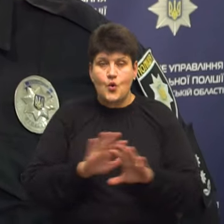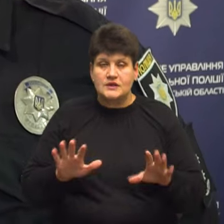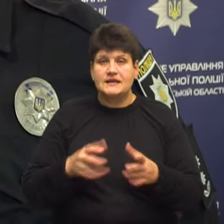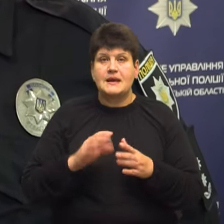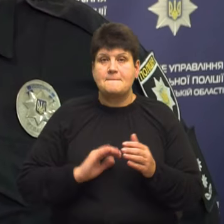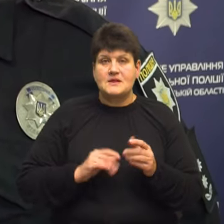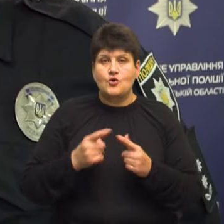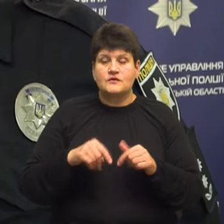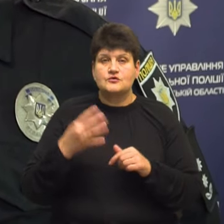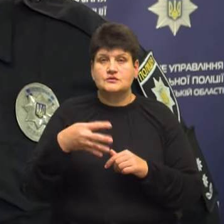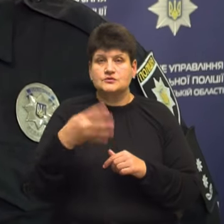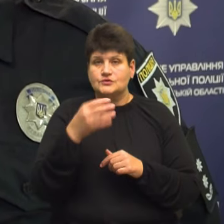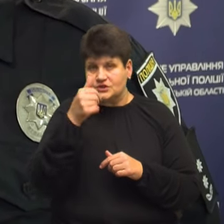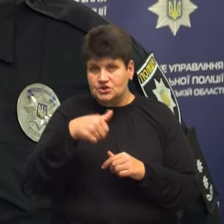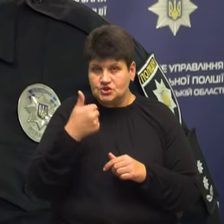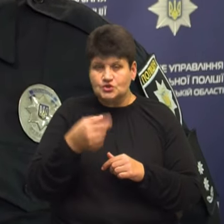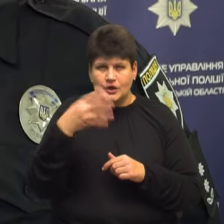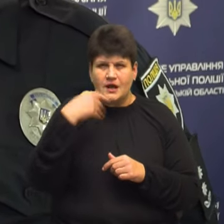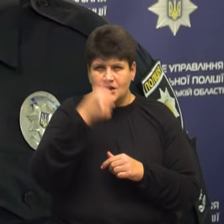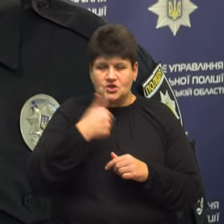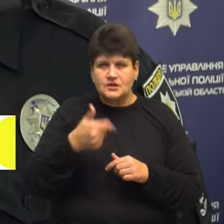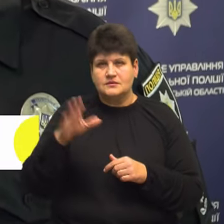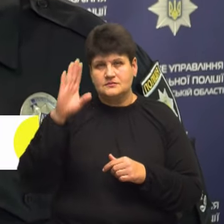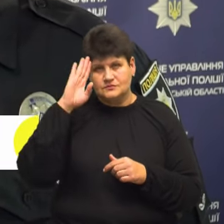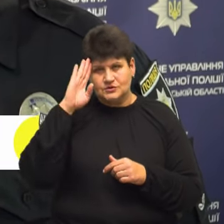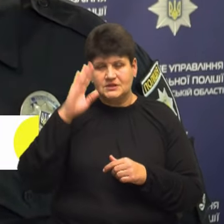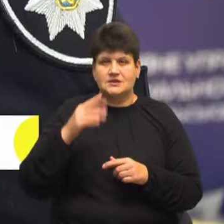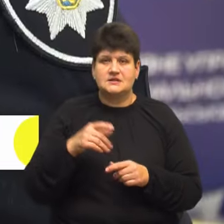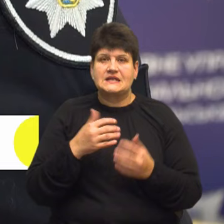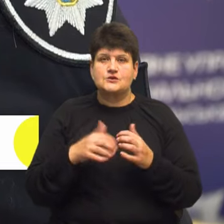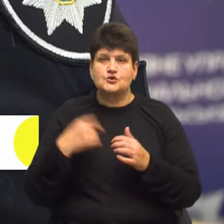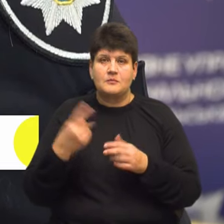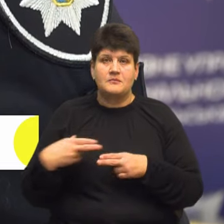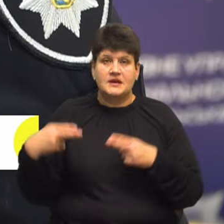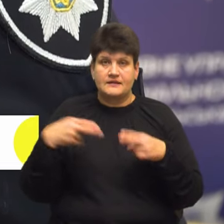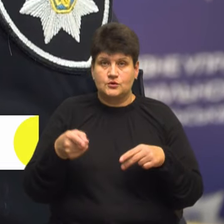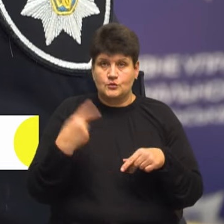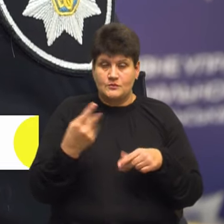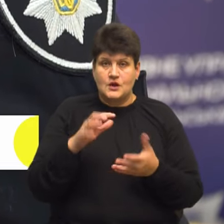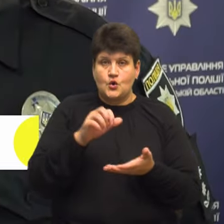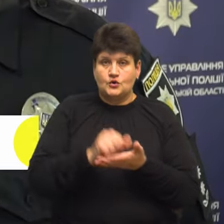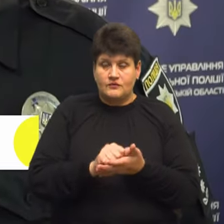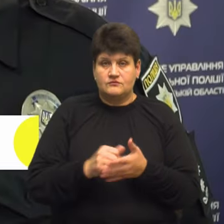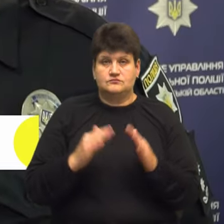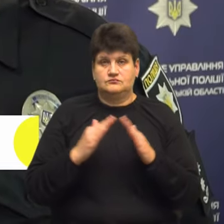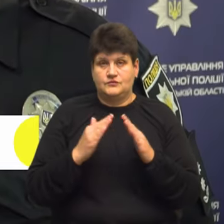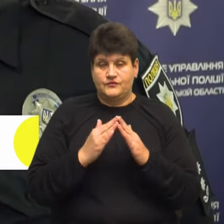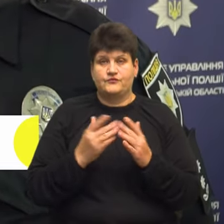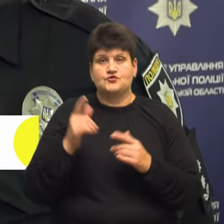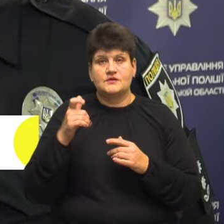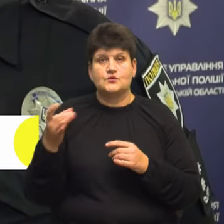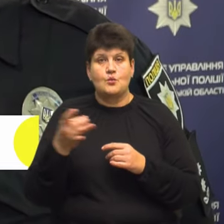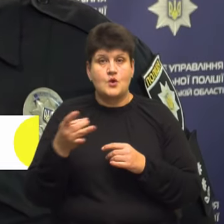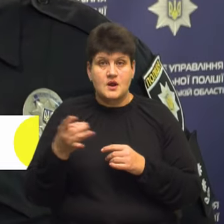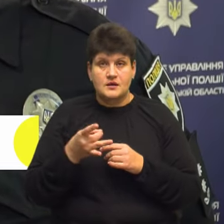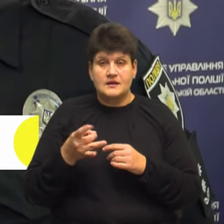42-річний уродженець Херсонської області. Чоловік більше року тому переїхав на Тернопільщину, орендував житло своєї знайомої відомої сіл Чортківського району.